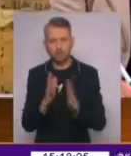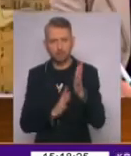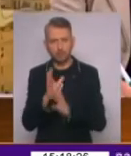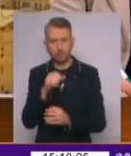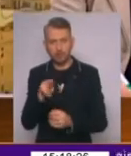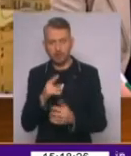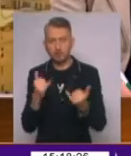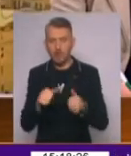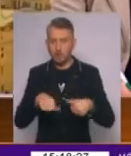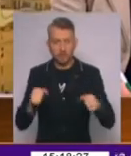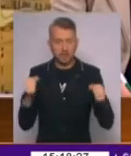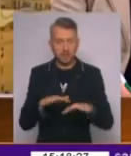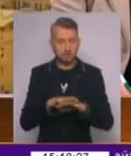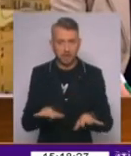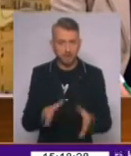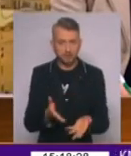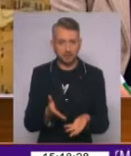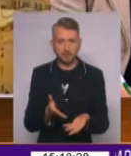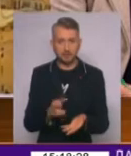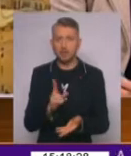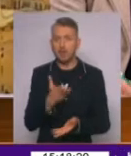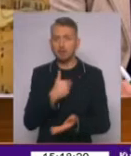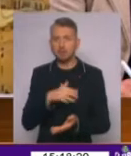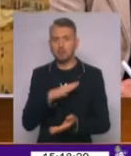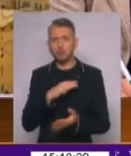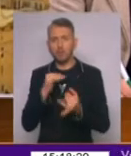зараз комісія не збирається. І як ми говорили, були